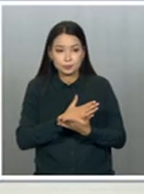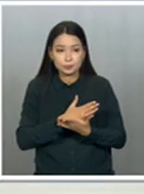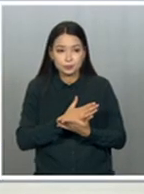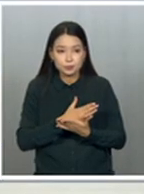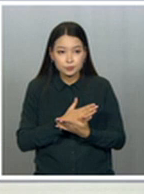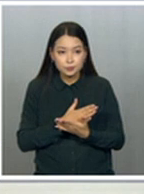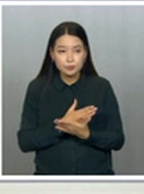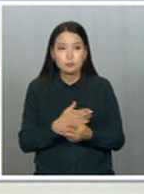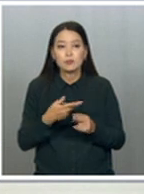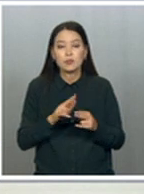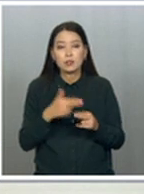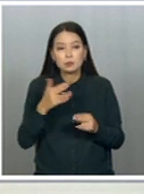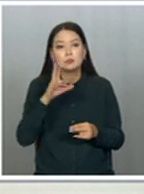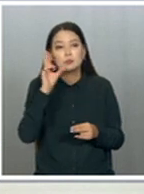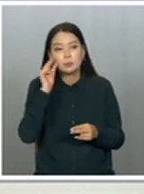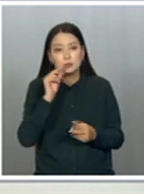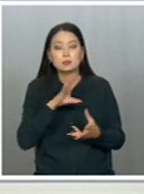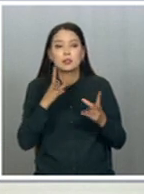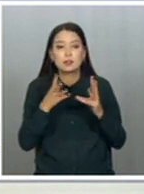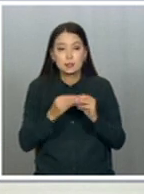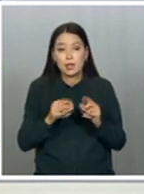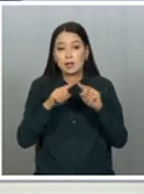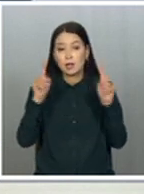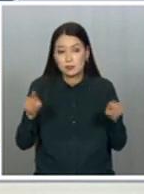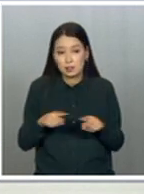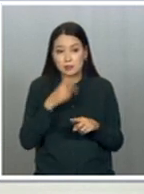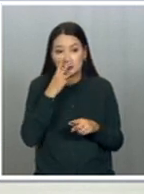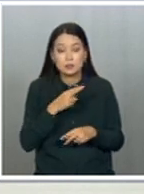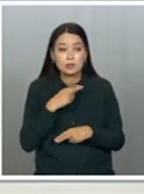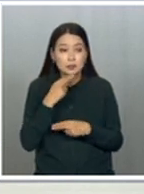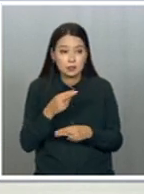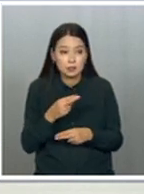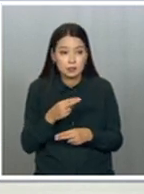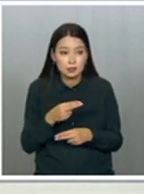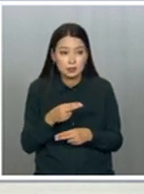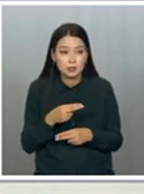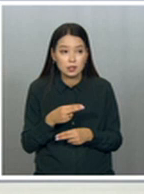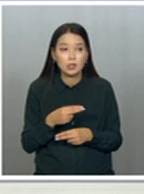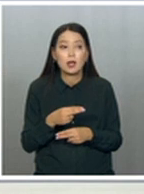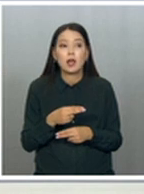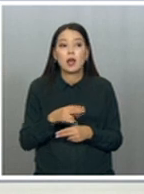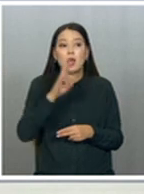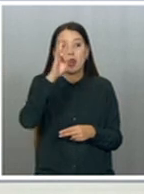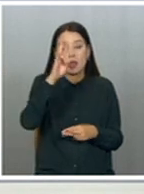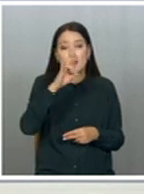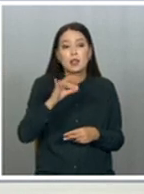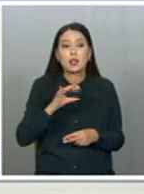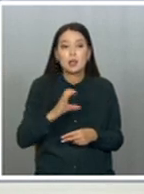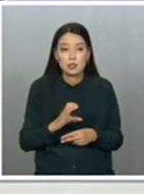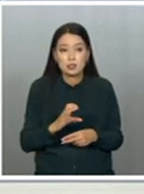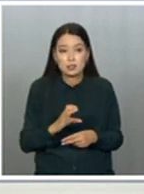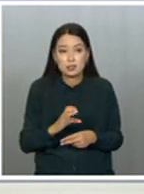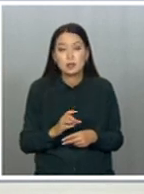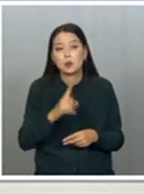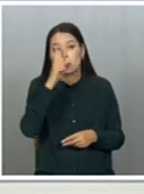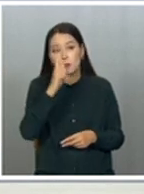Сәйкесінше осы мәндерді картадан қарастырайық. Картада N және S